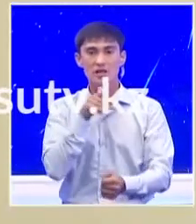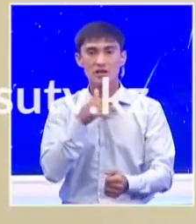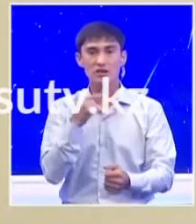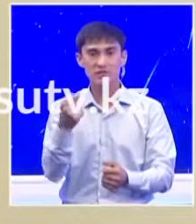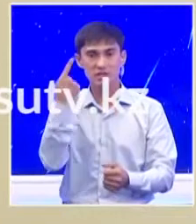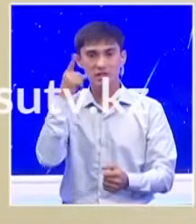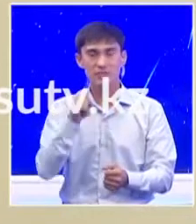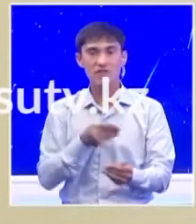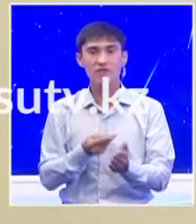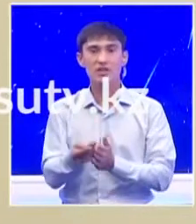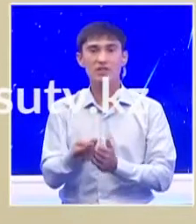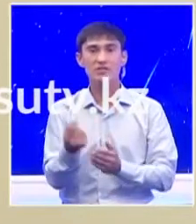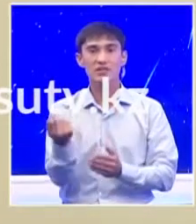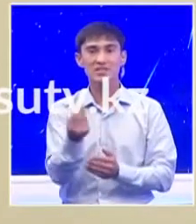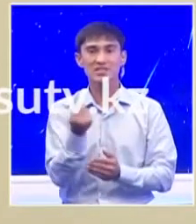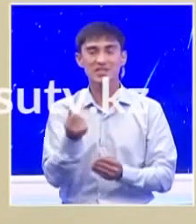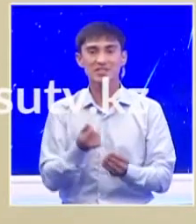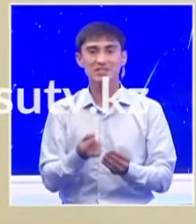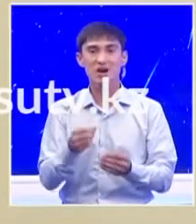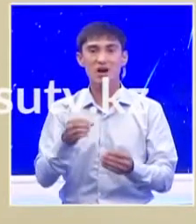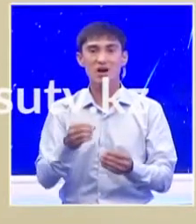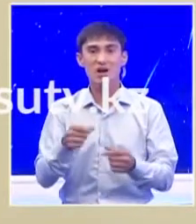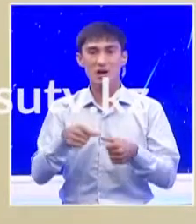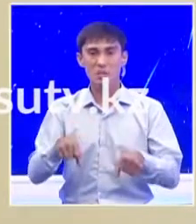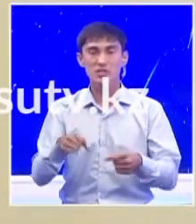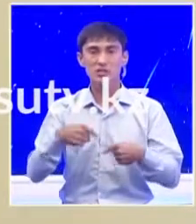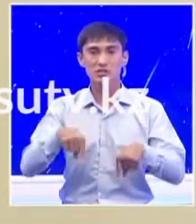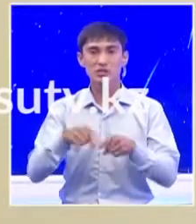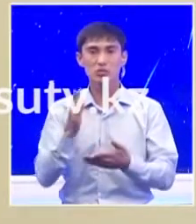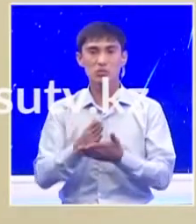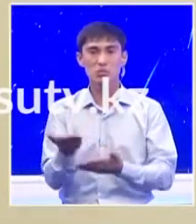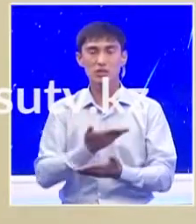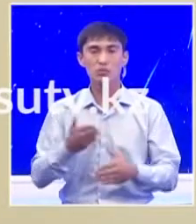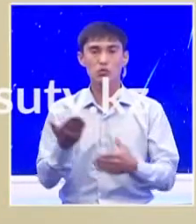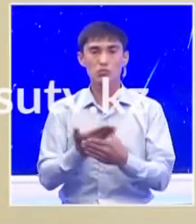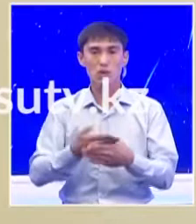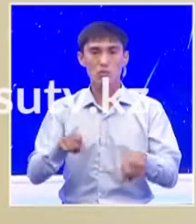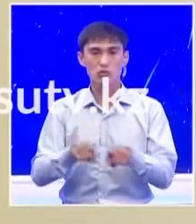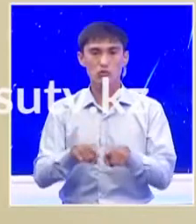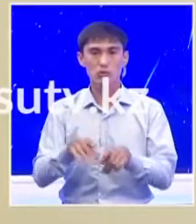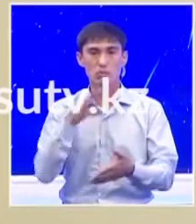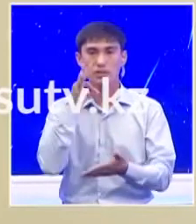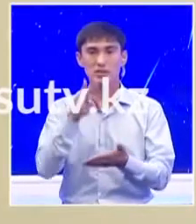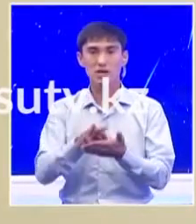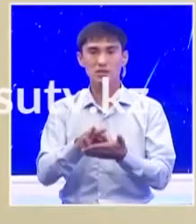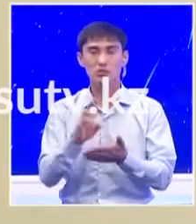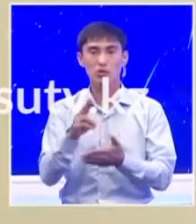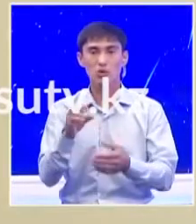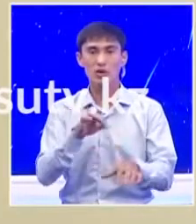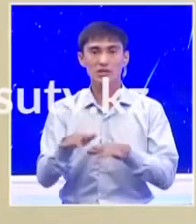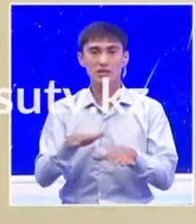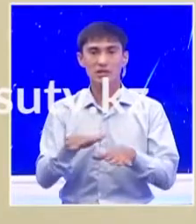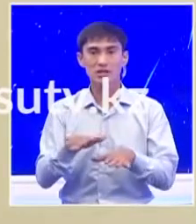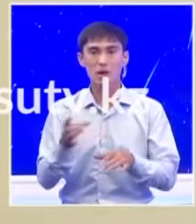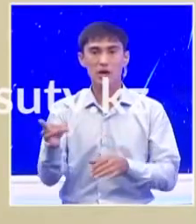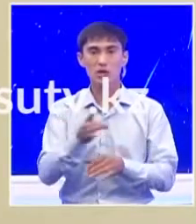туда выделены определенные средства, уже комиссии создаются. Мы там тоже помощники им, в общем, подсказываем, где что, как делать. Я думаю, по